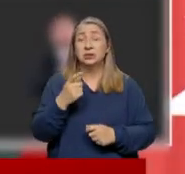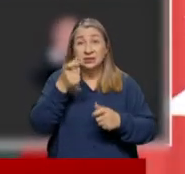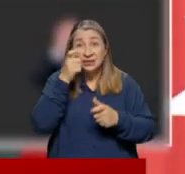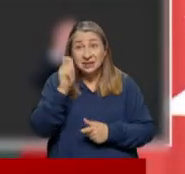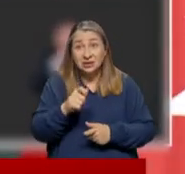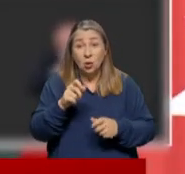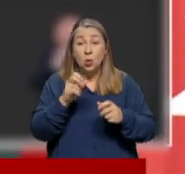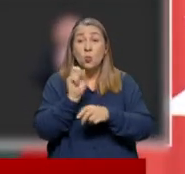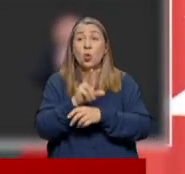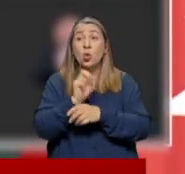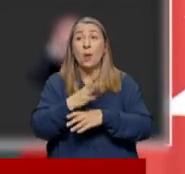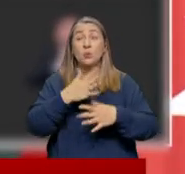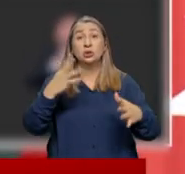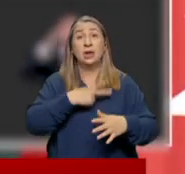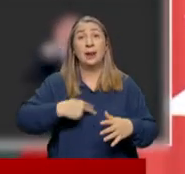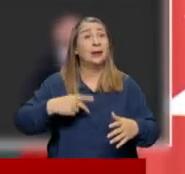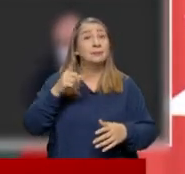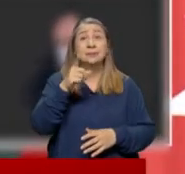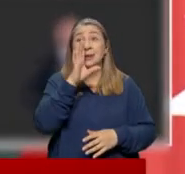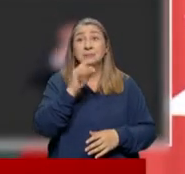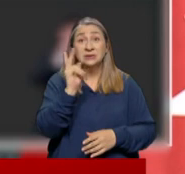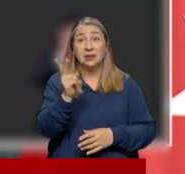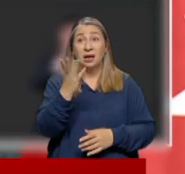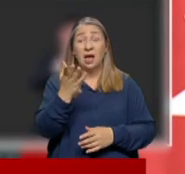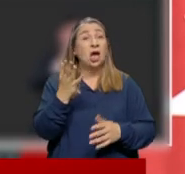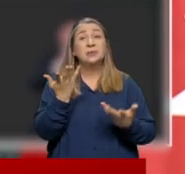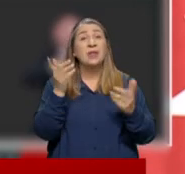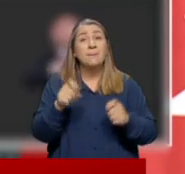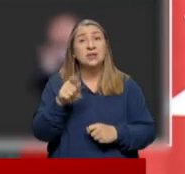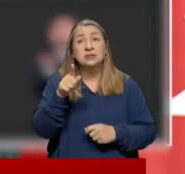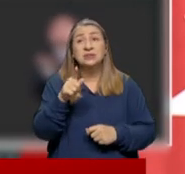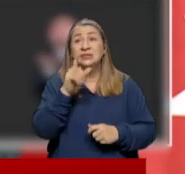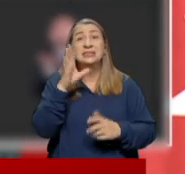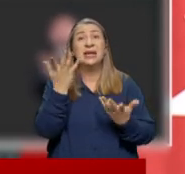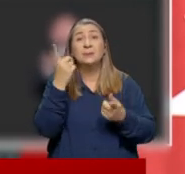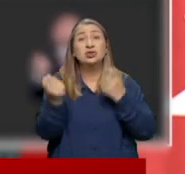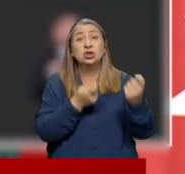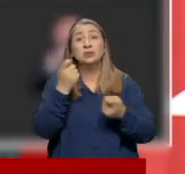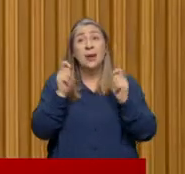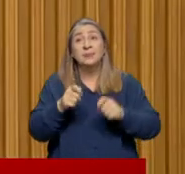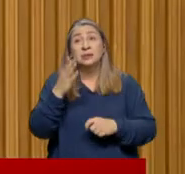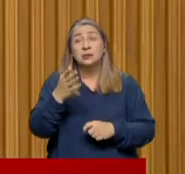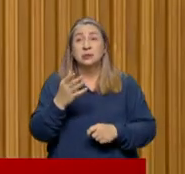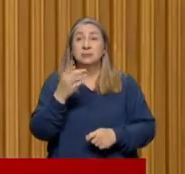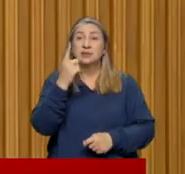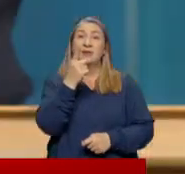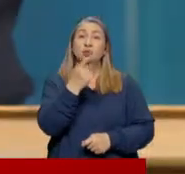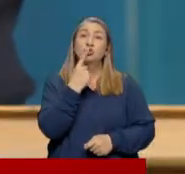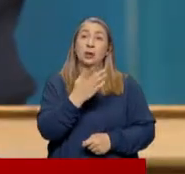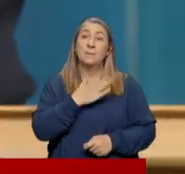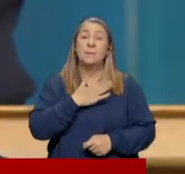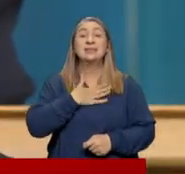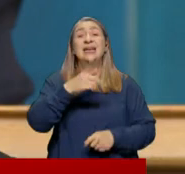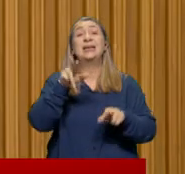dikkat et Muğla'da Büyükşehir Belediyesi sende acaba ne yaptınız ne gibi bir çalışma ortaya koydunuz ve sefer şunu